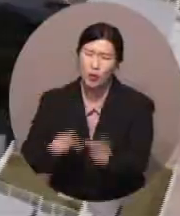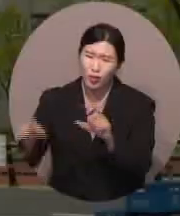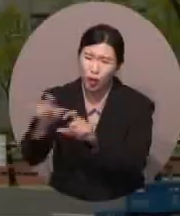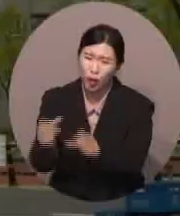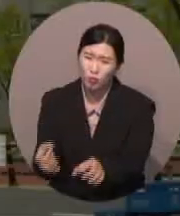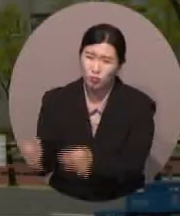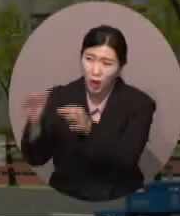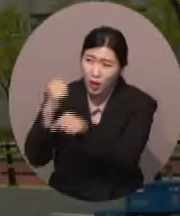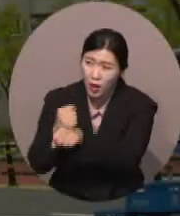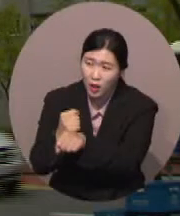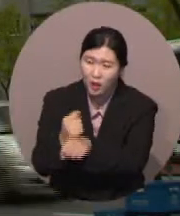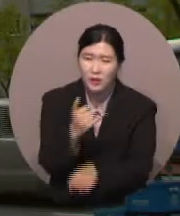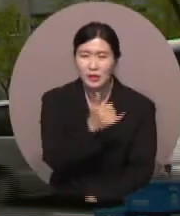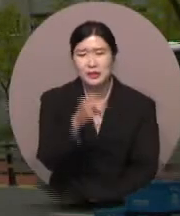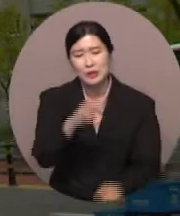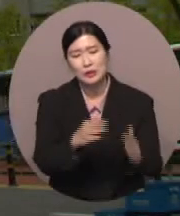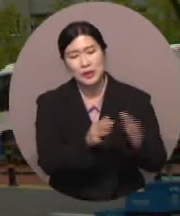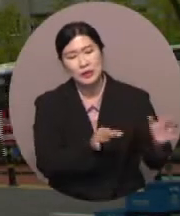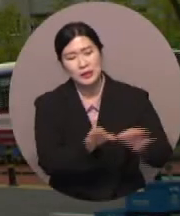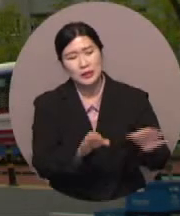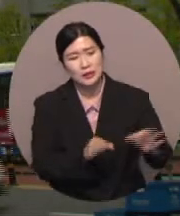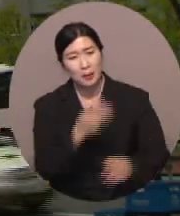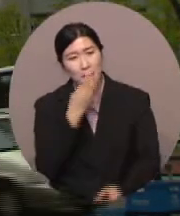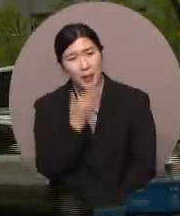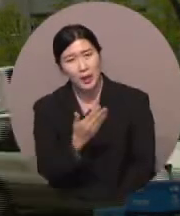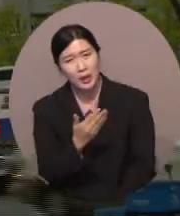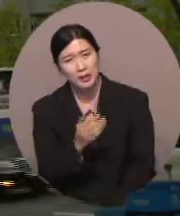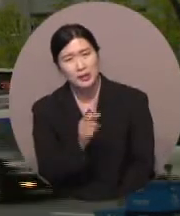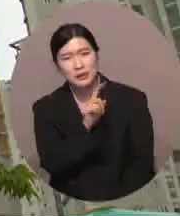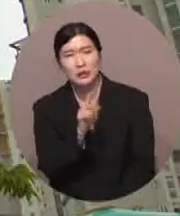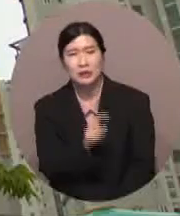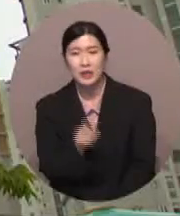있어 세종시 주택거래 활성화 시기는 금리 인하가